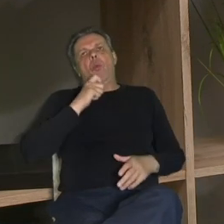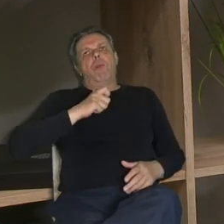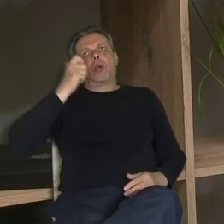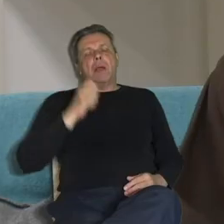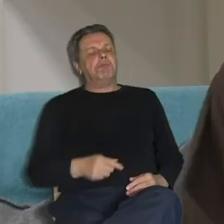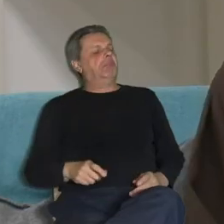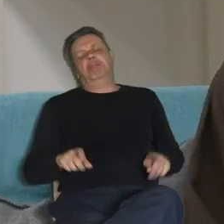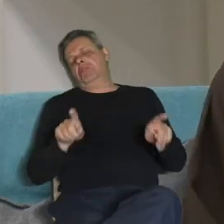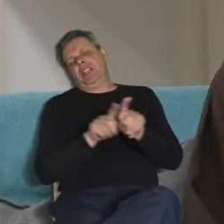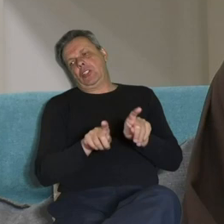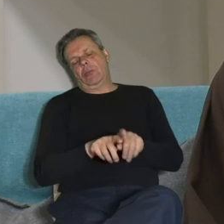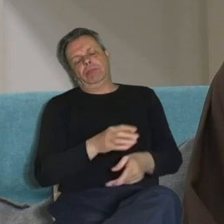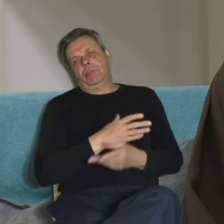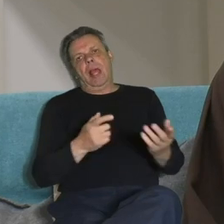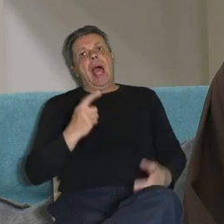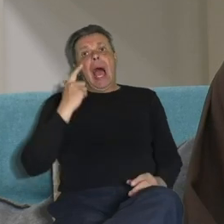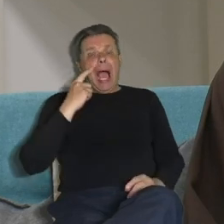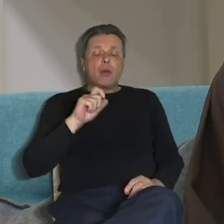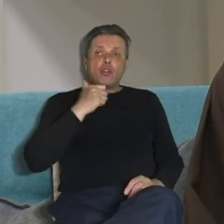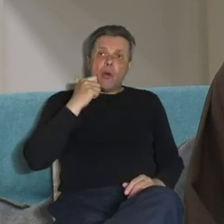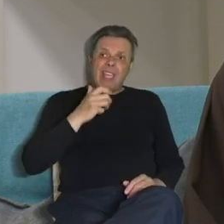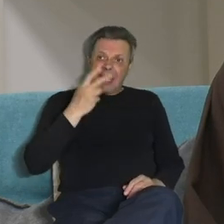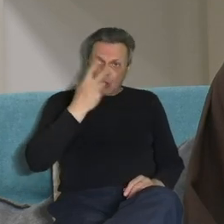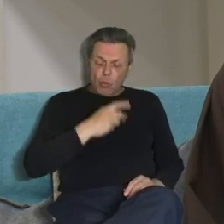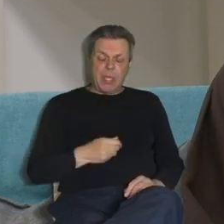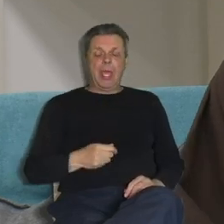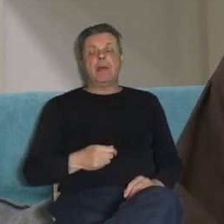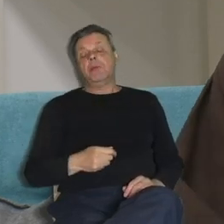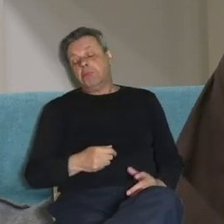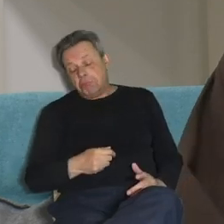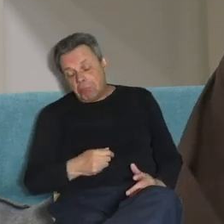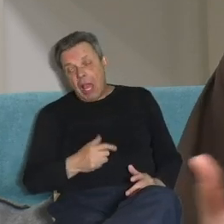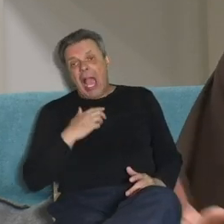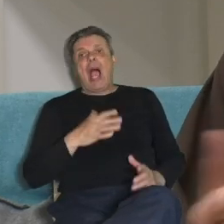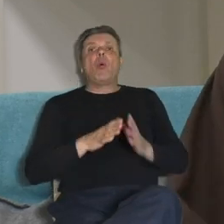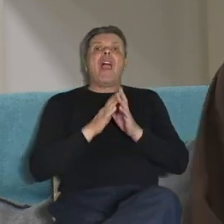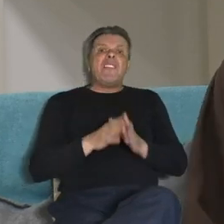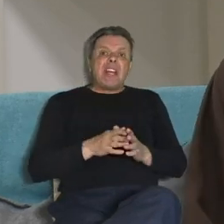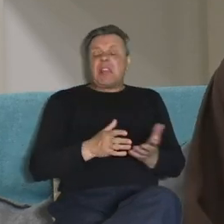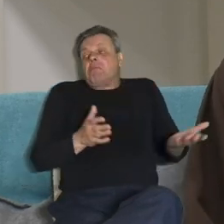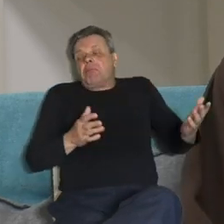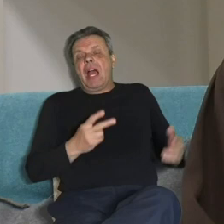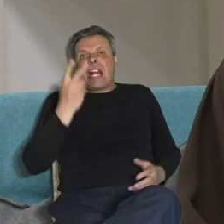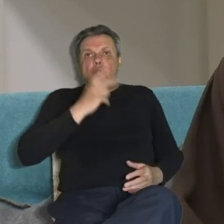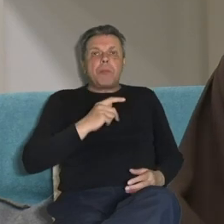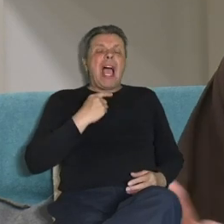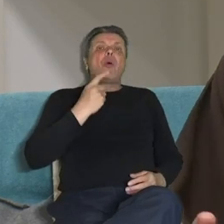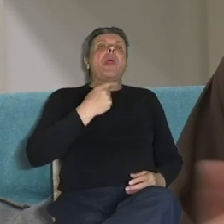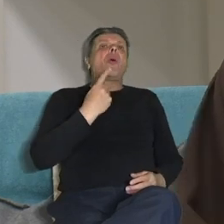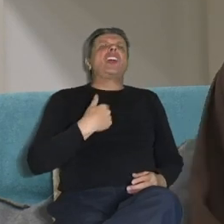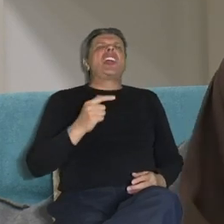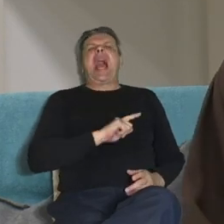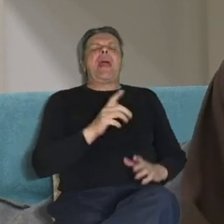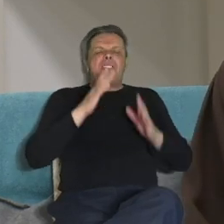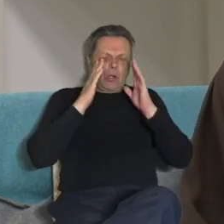na vjernike, jer ako čovjek razumije, ako je vjernik, onda razumije da čovjek može biti i neko ko kaže da je nevjernik. Dakle, mada